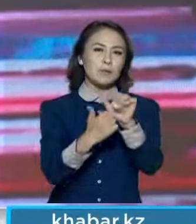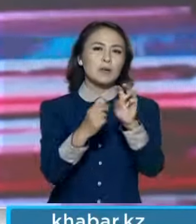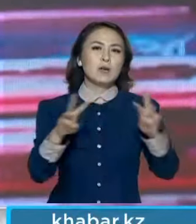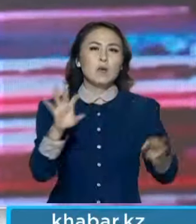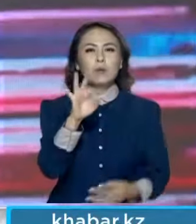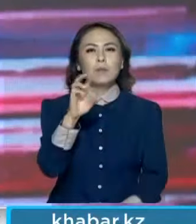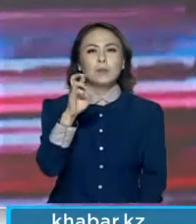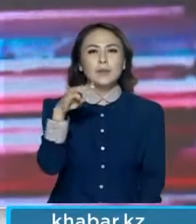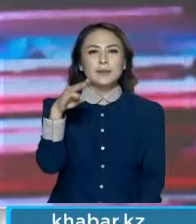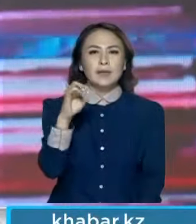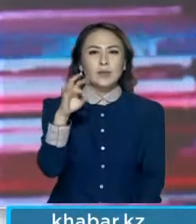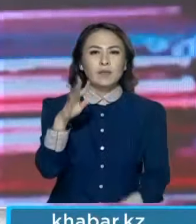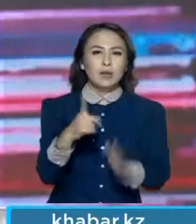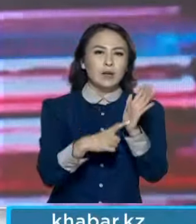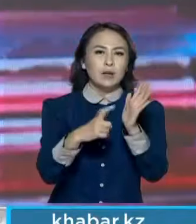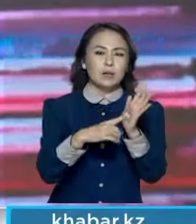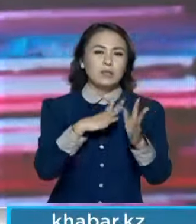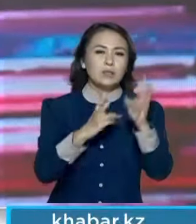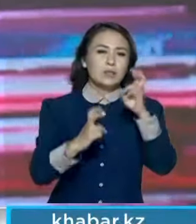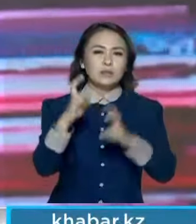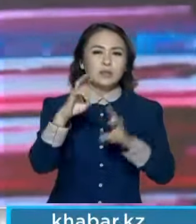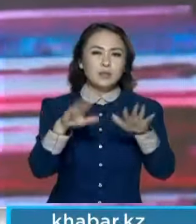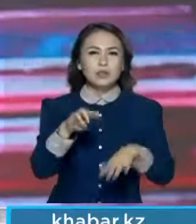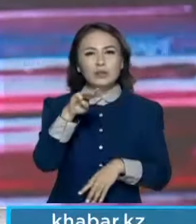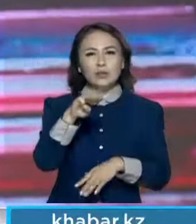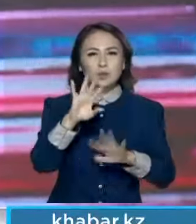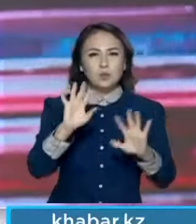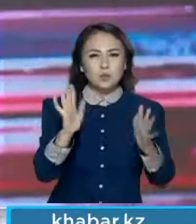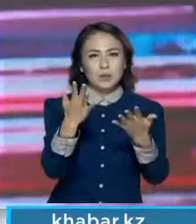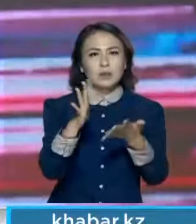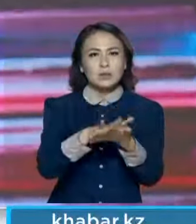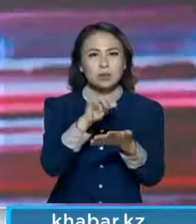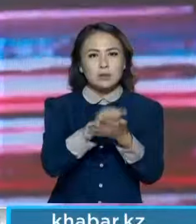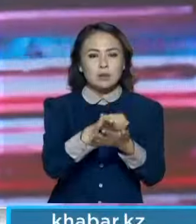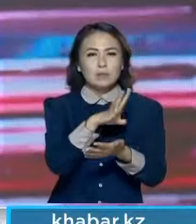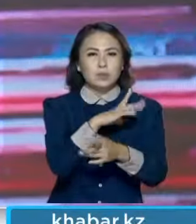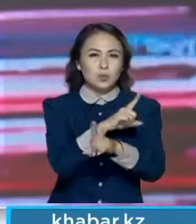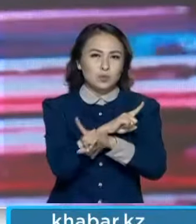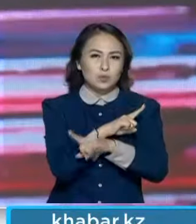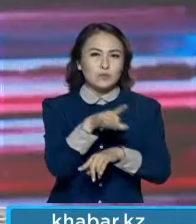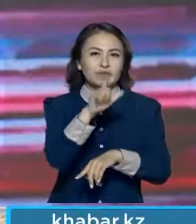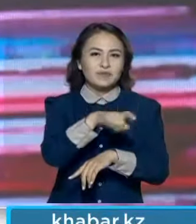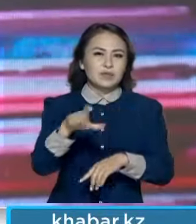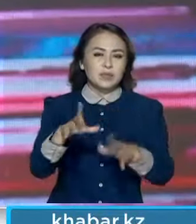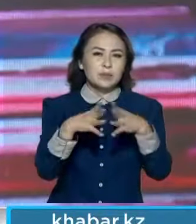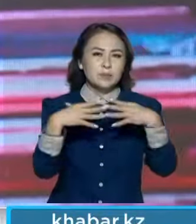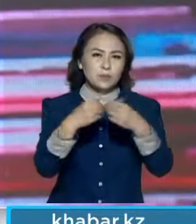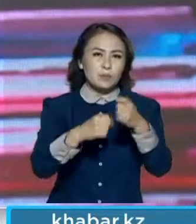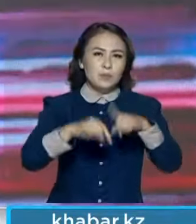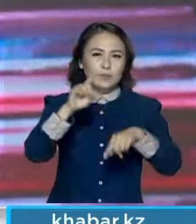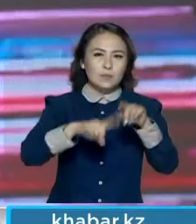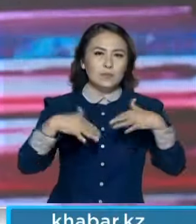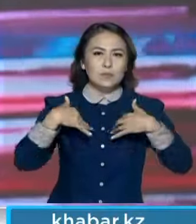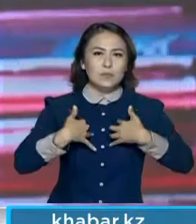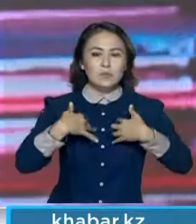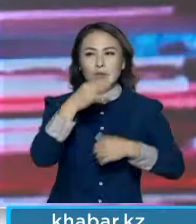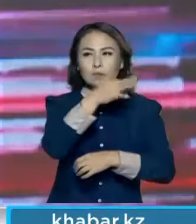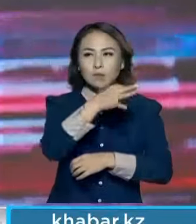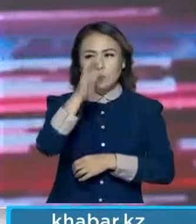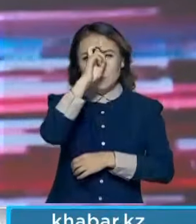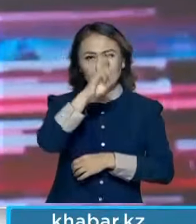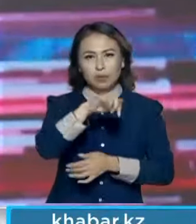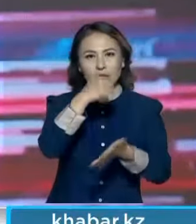Премьер-министр Олжас Бектенов Қарағанды ферроқорытпа зауытындағы төтенше жағдай салдарынан қаза тапқан жұмысшылардың отбасылары мен туған туыстарына көңіл